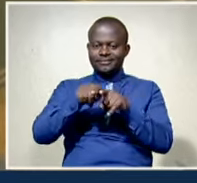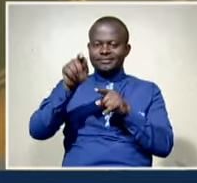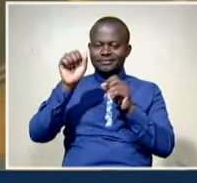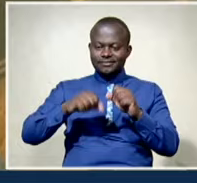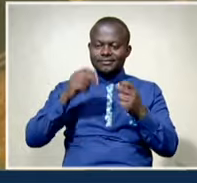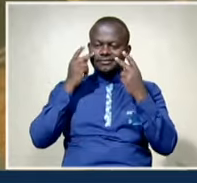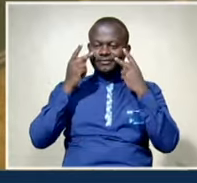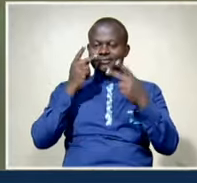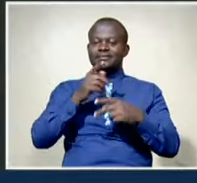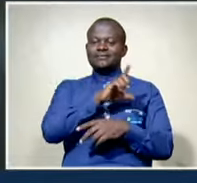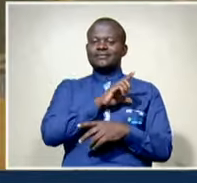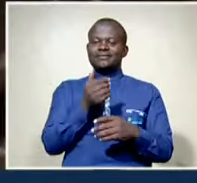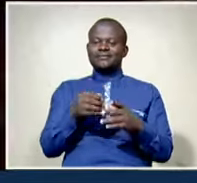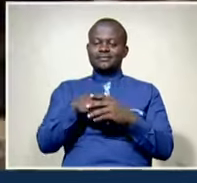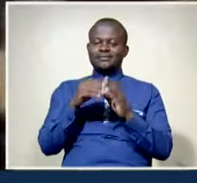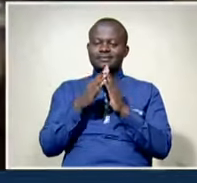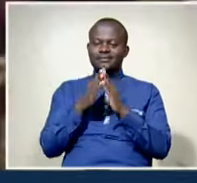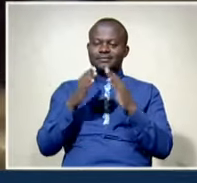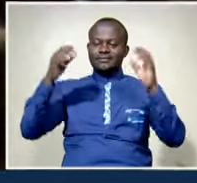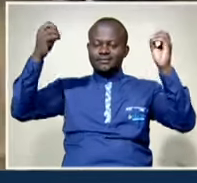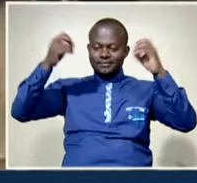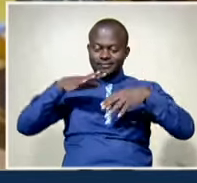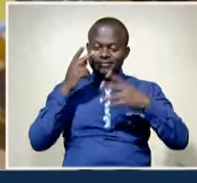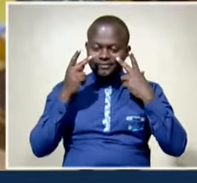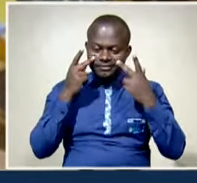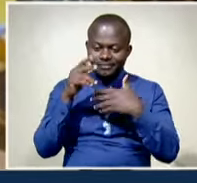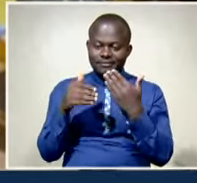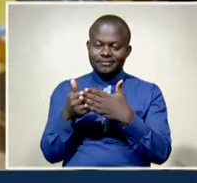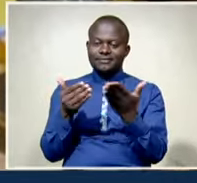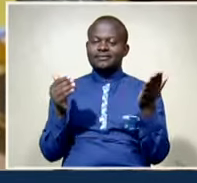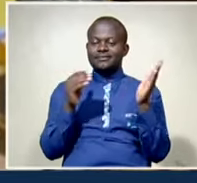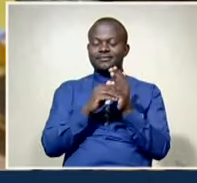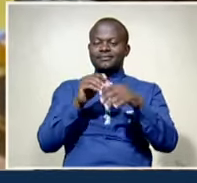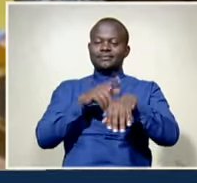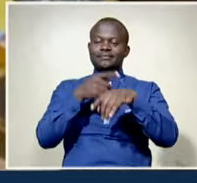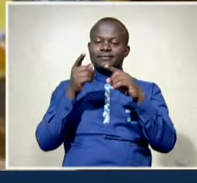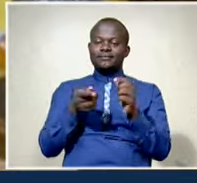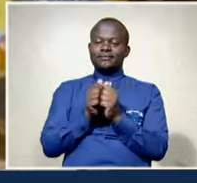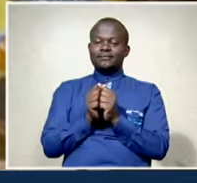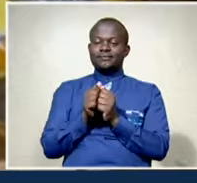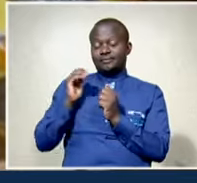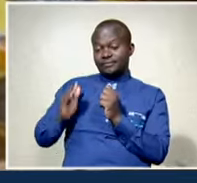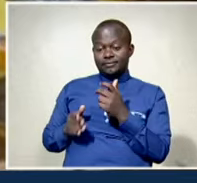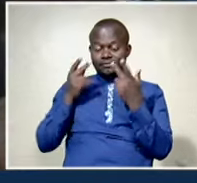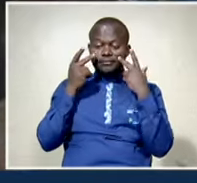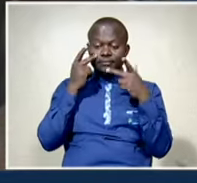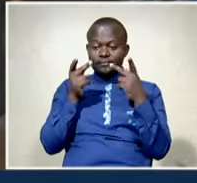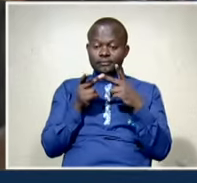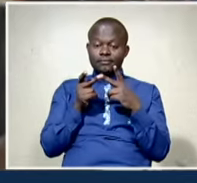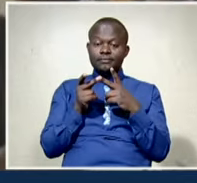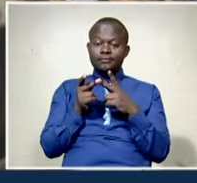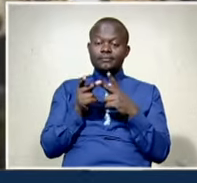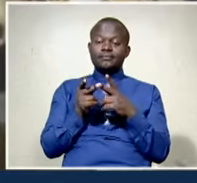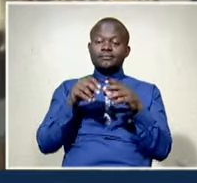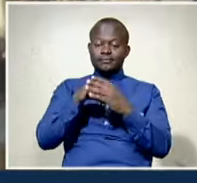kubona amahirwe abana bo mu mujyi wa Kigali babona yabasanze iwabo hano ubundi muri Huye mubonaho musohokana abana